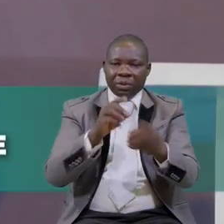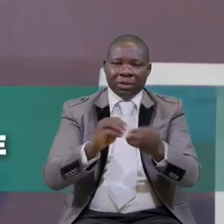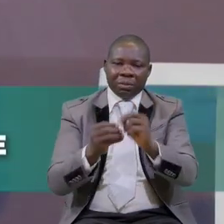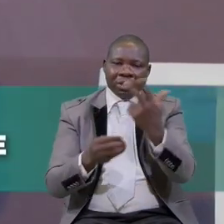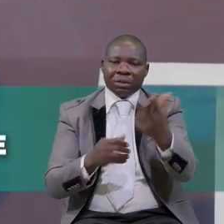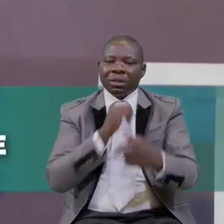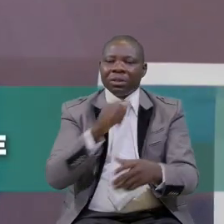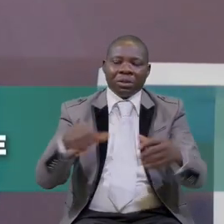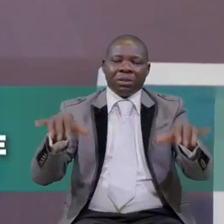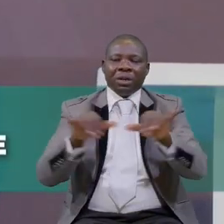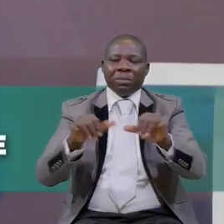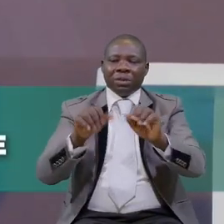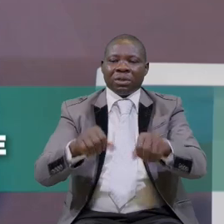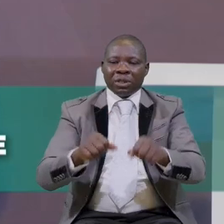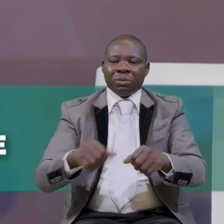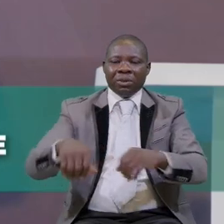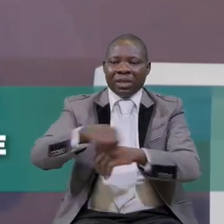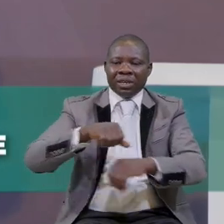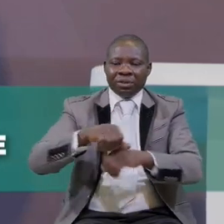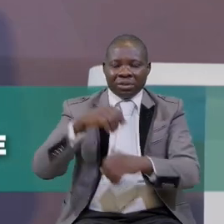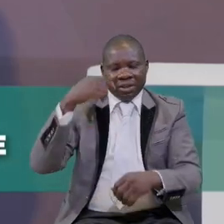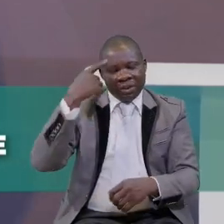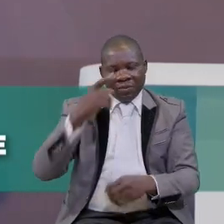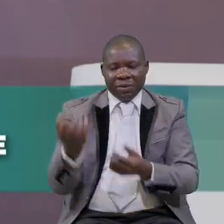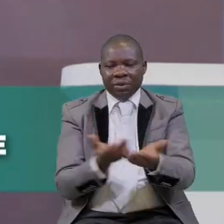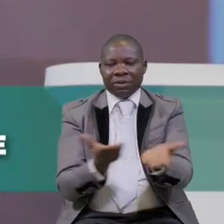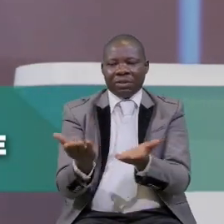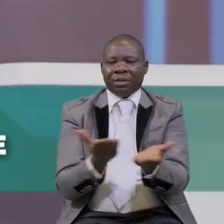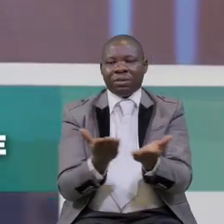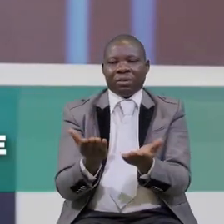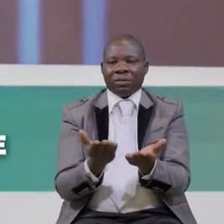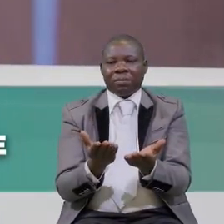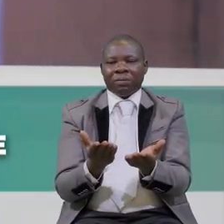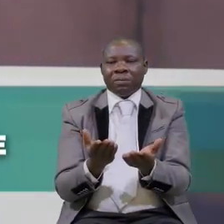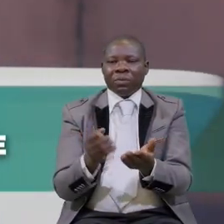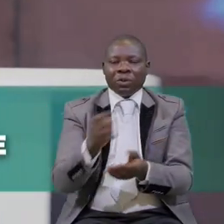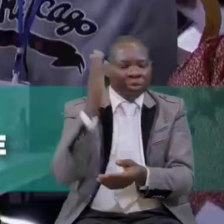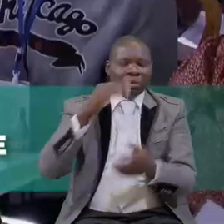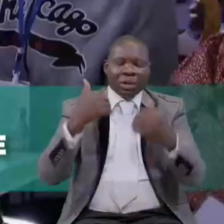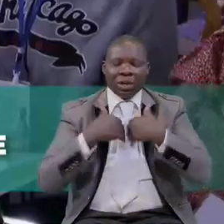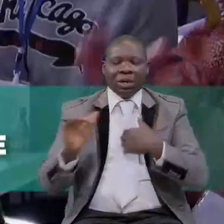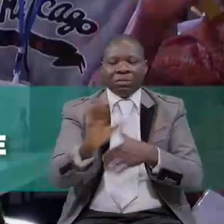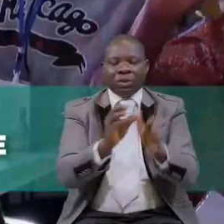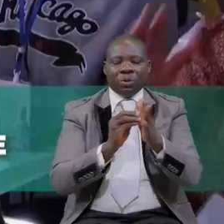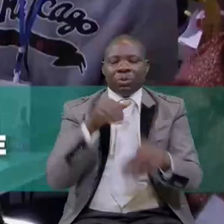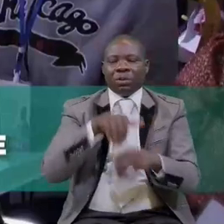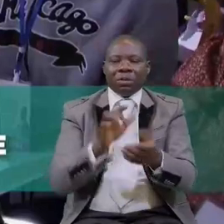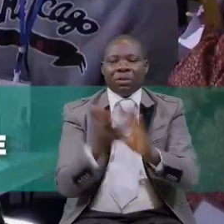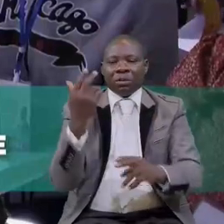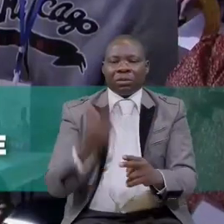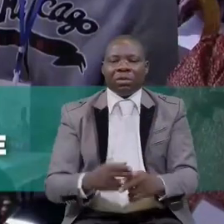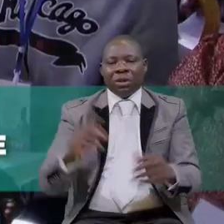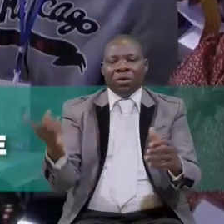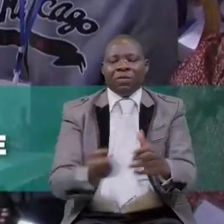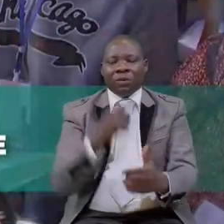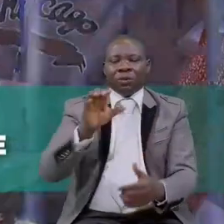l'onction incommensurable pour le service. Tu auras pour toi.